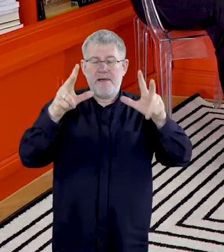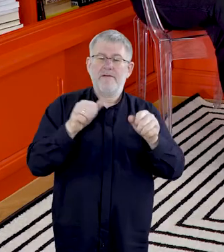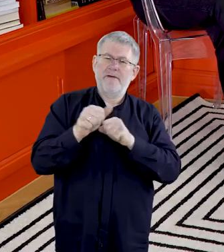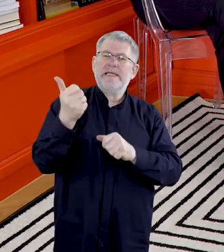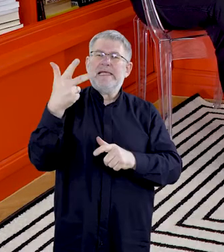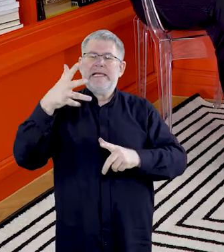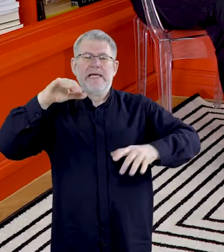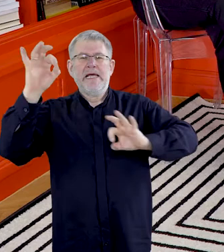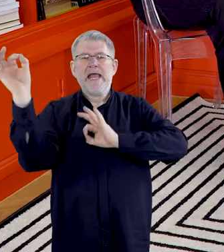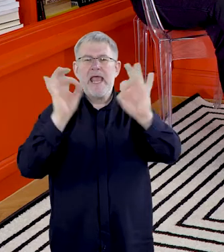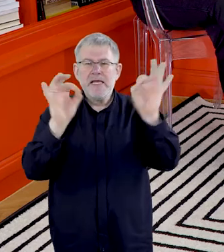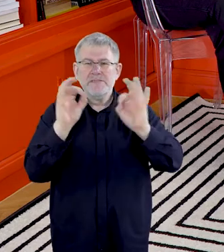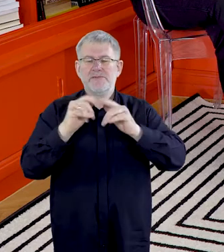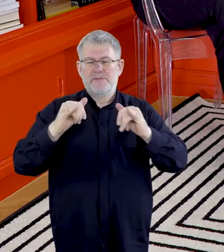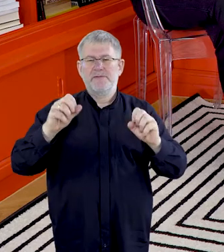Tak.